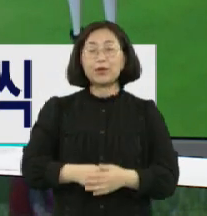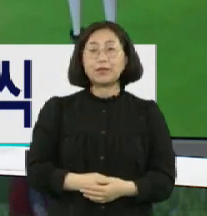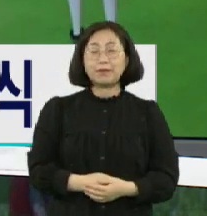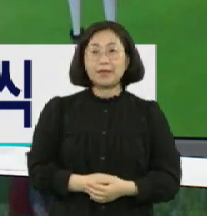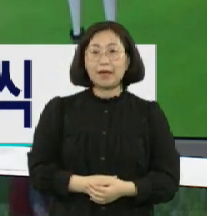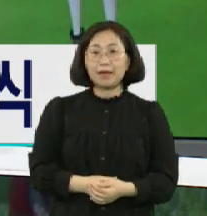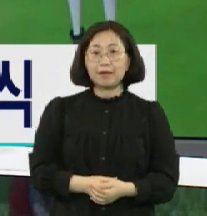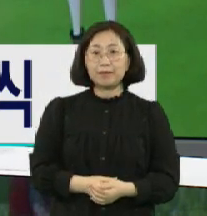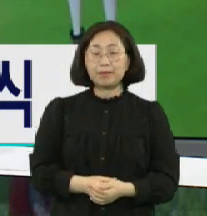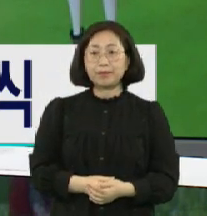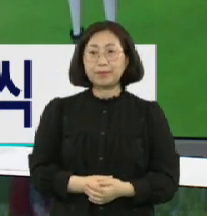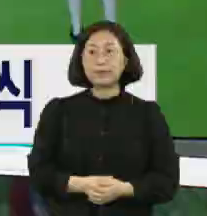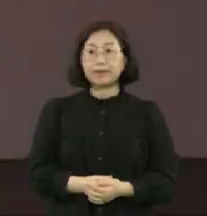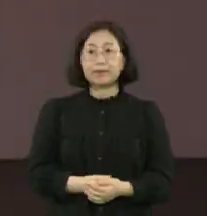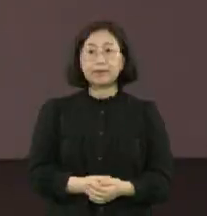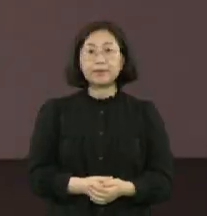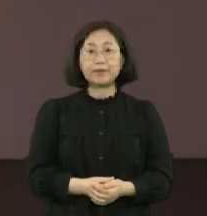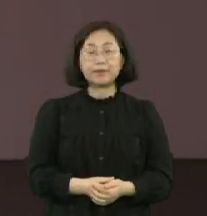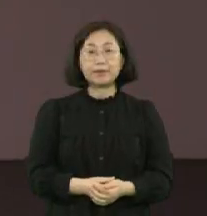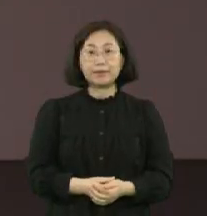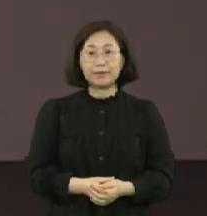김세범 기자입니다.